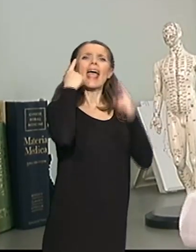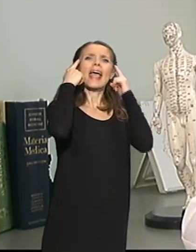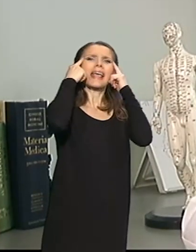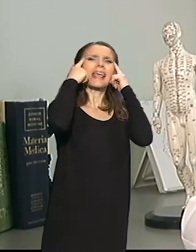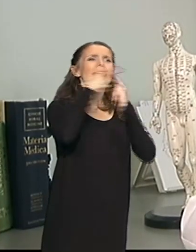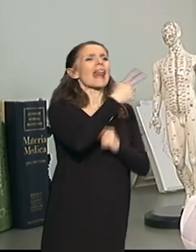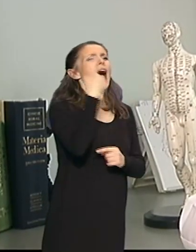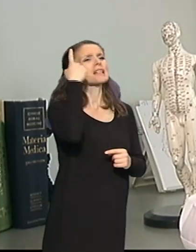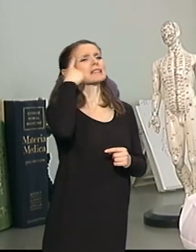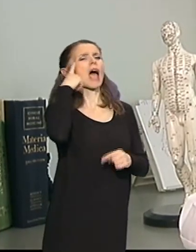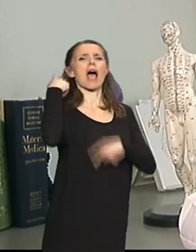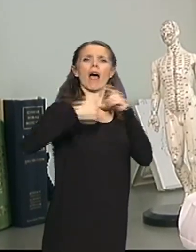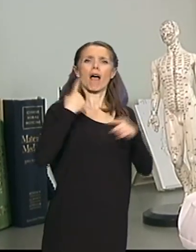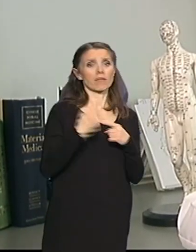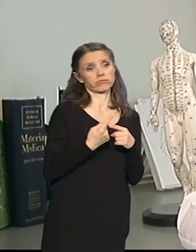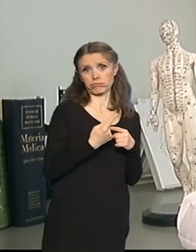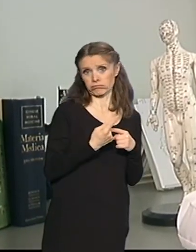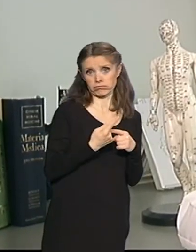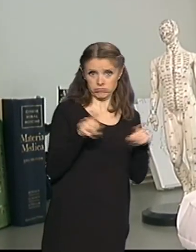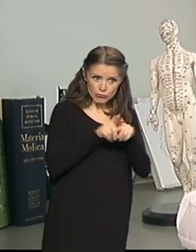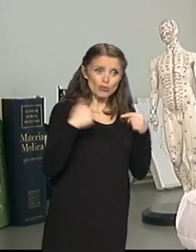ventuze, mi tradicionalno koristimo ventuze.